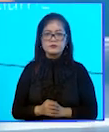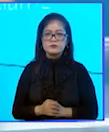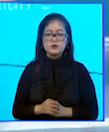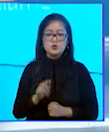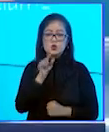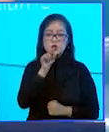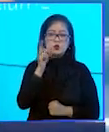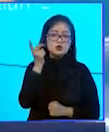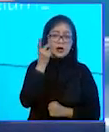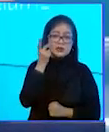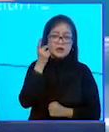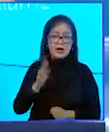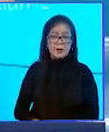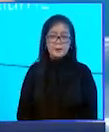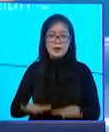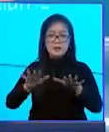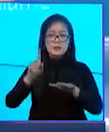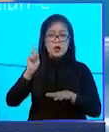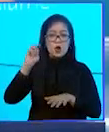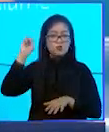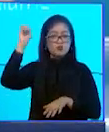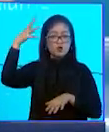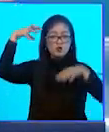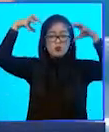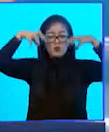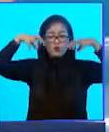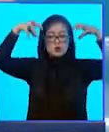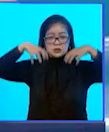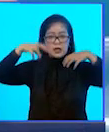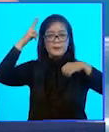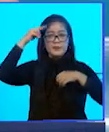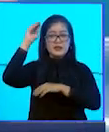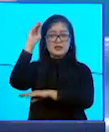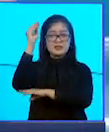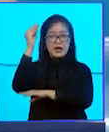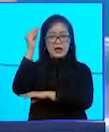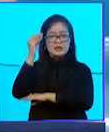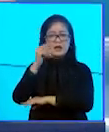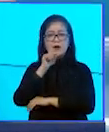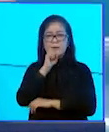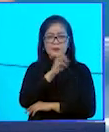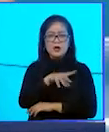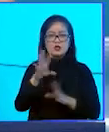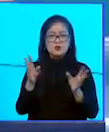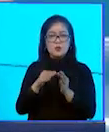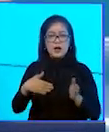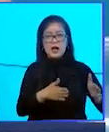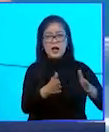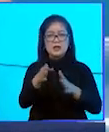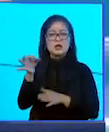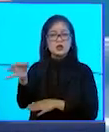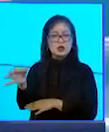Mirsa, mengantisipasi banjir saat musim penghujan, Pemprov DKI Jakarta melakukan pengerukan di sejumlah kali di ibu kota, salah satunya di